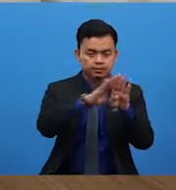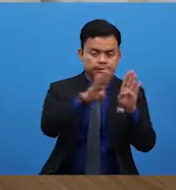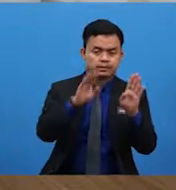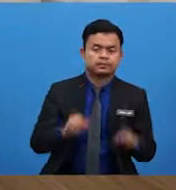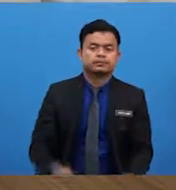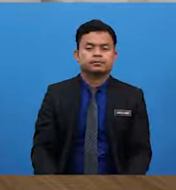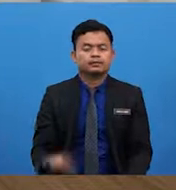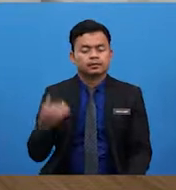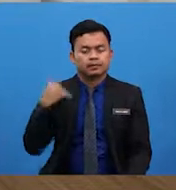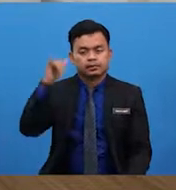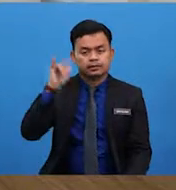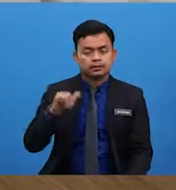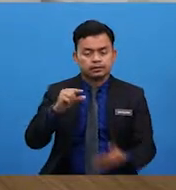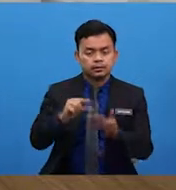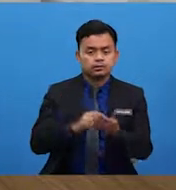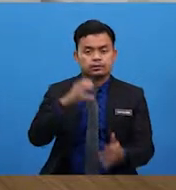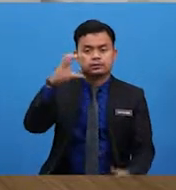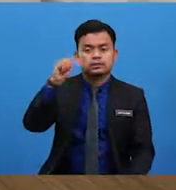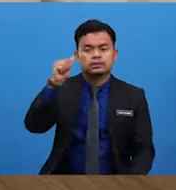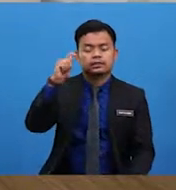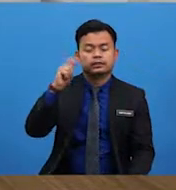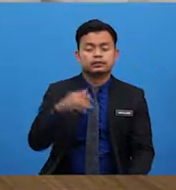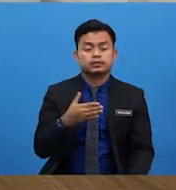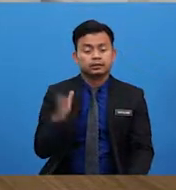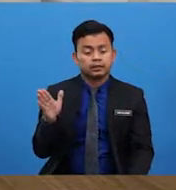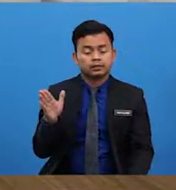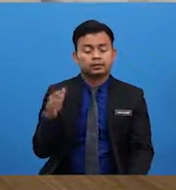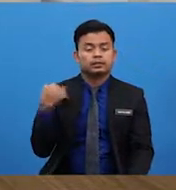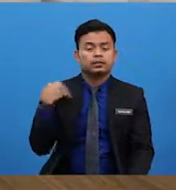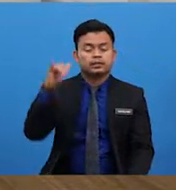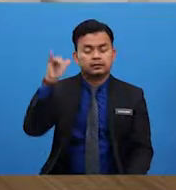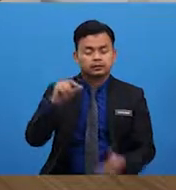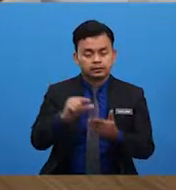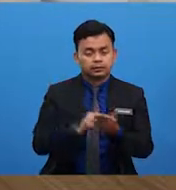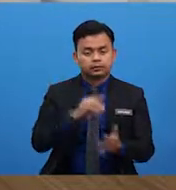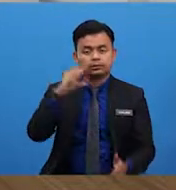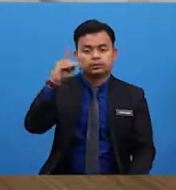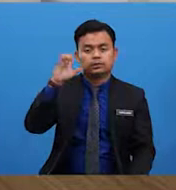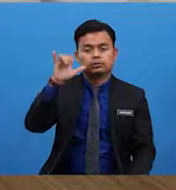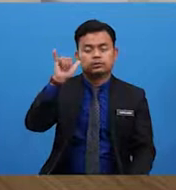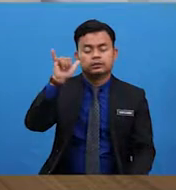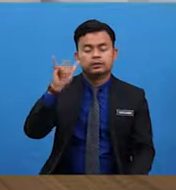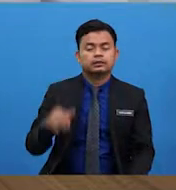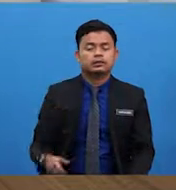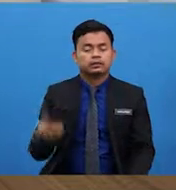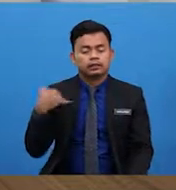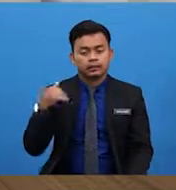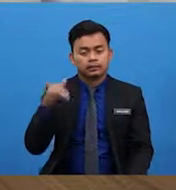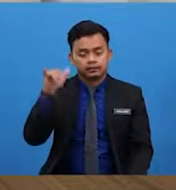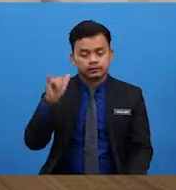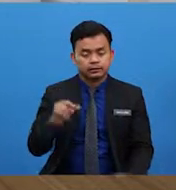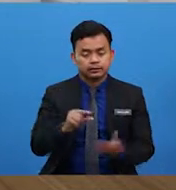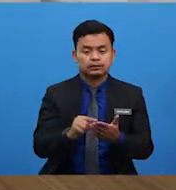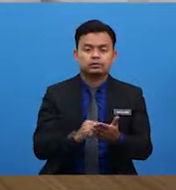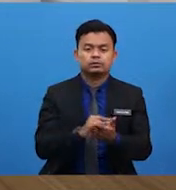mengenakan cat mereka jayne sepatu Aduh menekan bermacam-macam panggilan dakwah dan memberikan dimensi